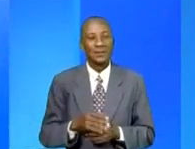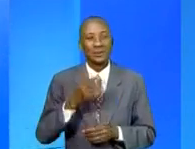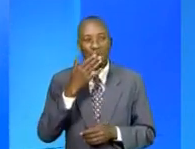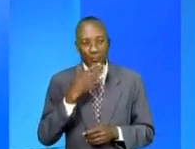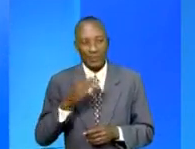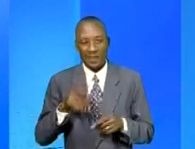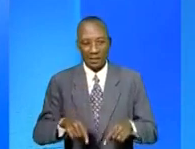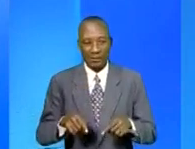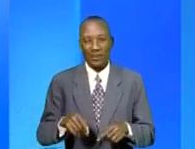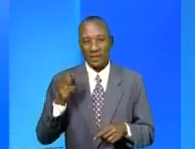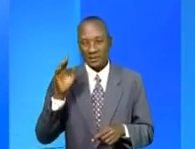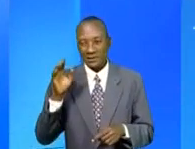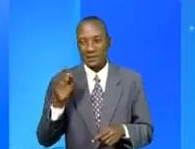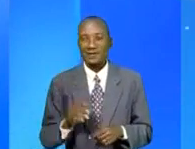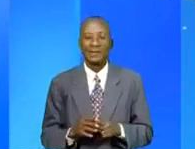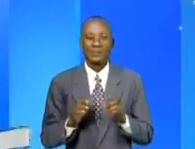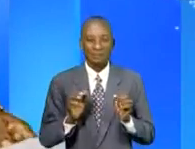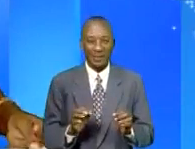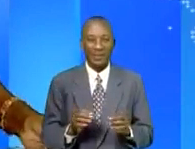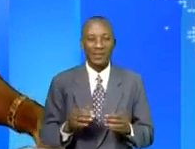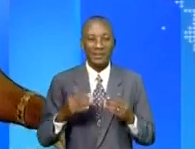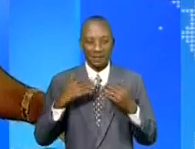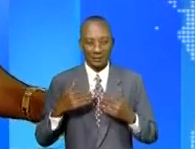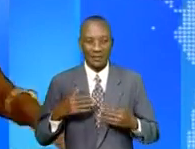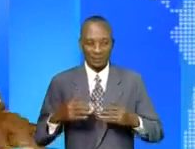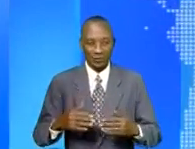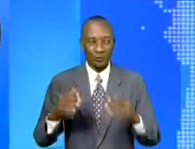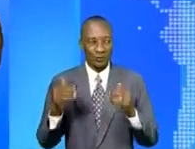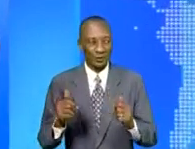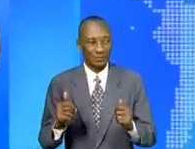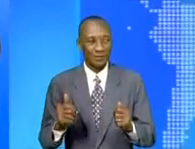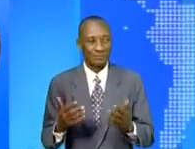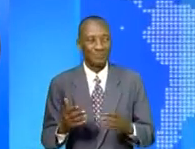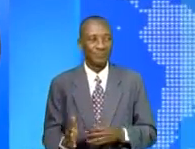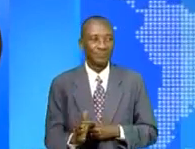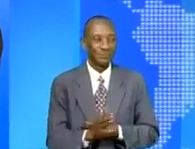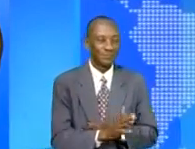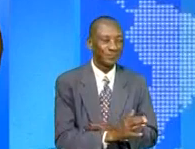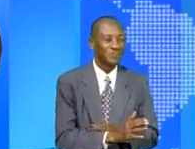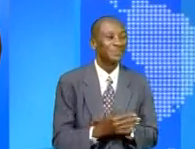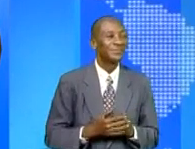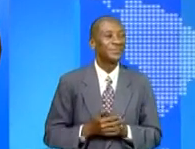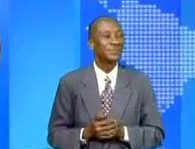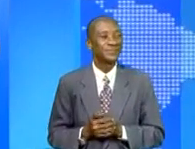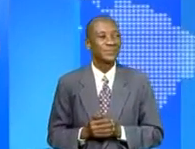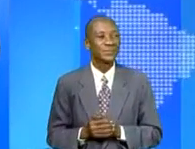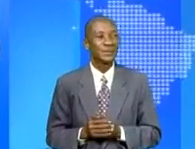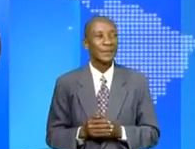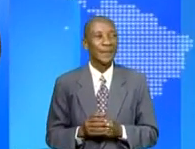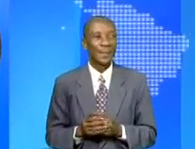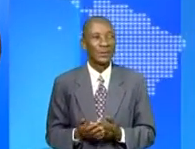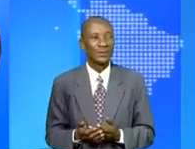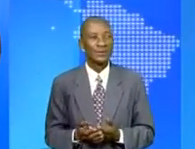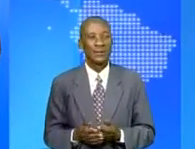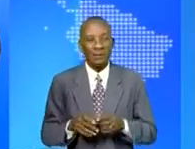Les images relatives dans nos prochaines éditions d'information. L'hommage de la Zambie à Kenneth Kaunda,